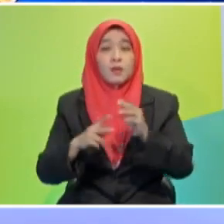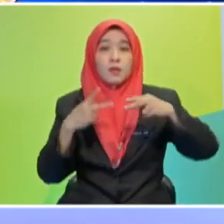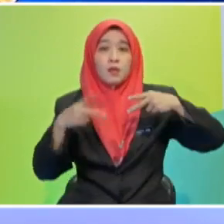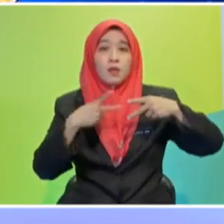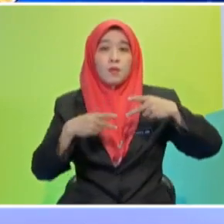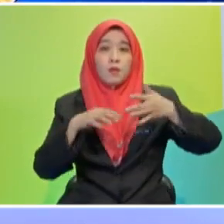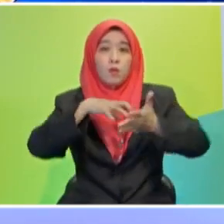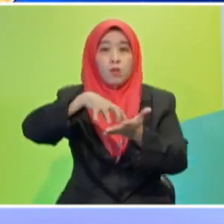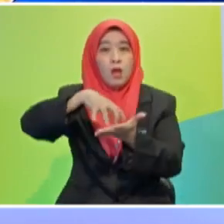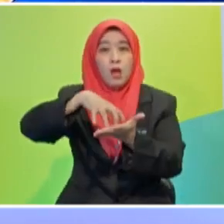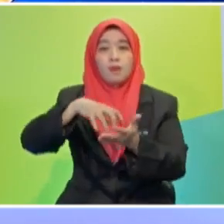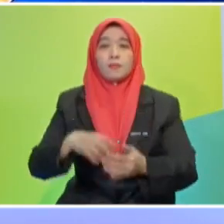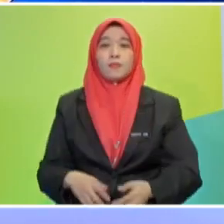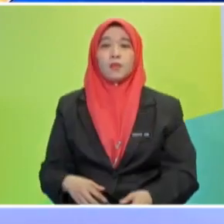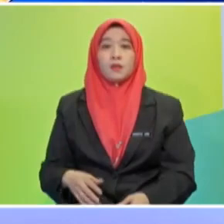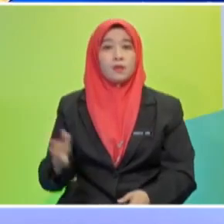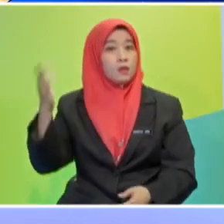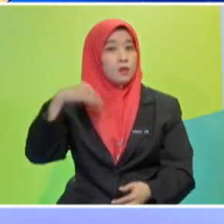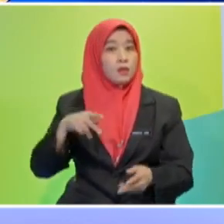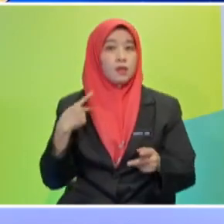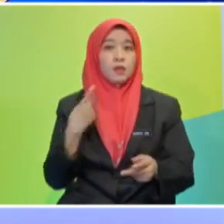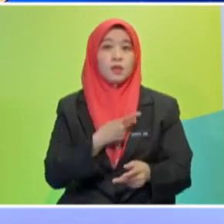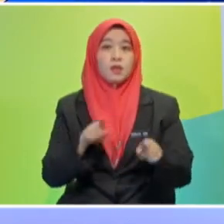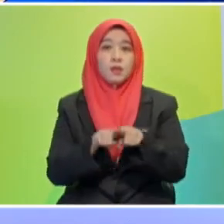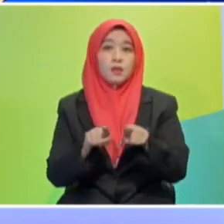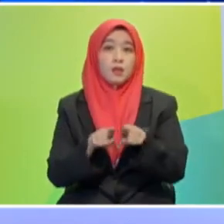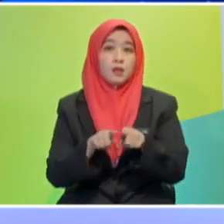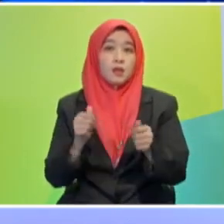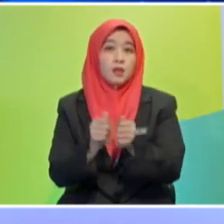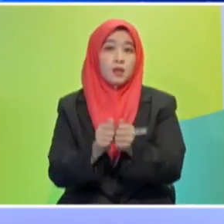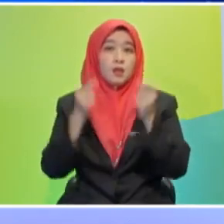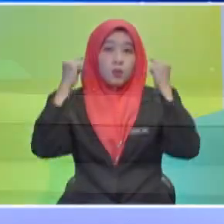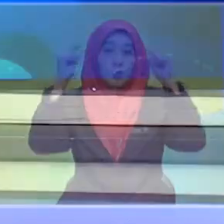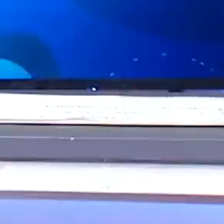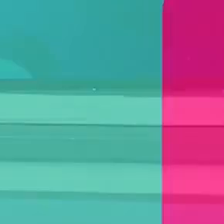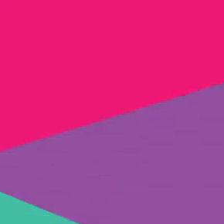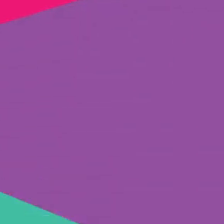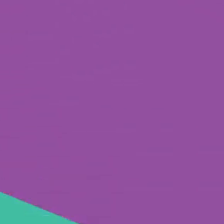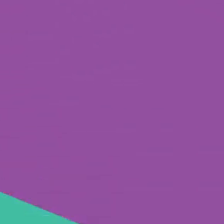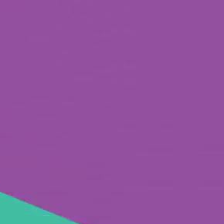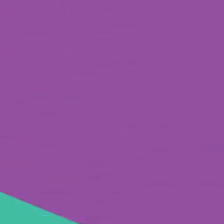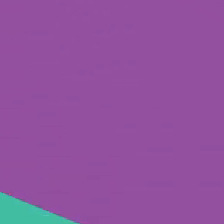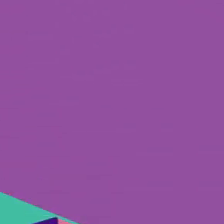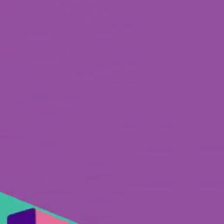jom kita berkenalan dengan guru kita terlebih dahulu. Kita saksikan profil guru kita.